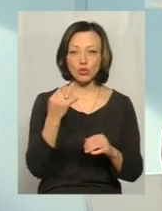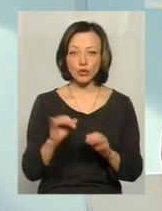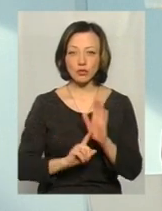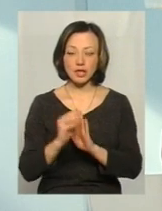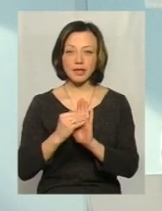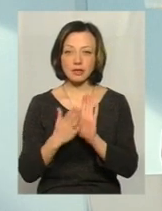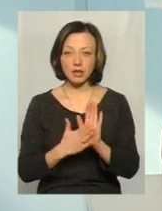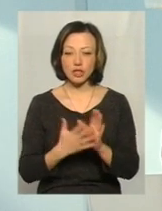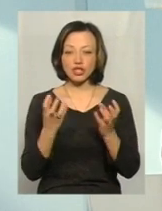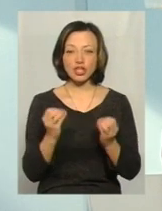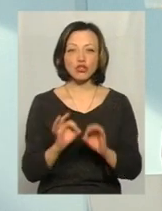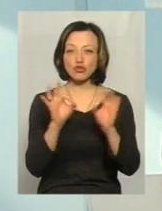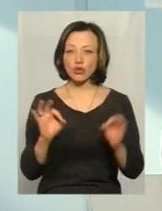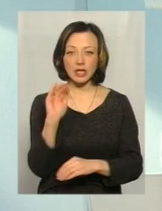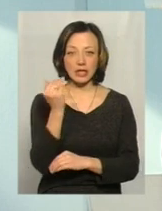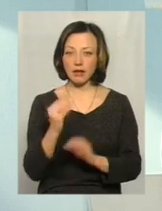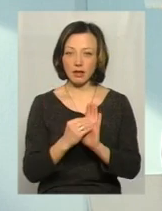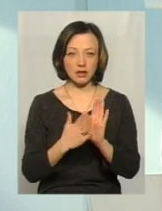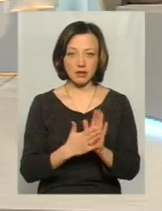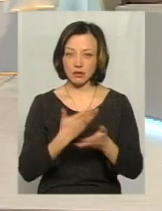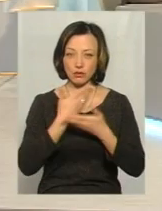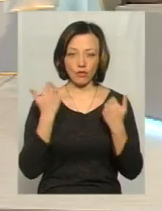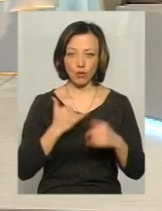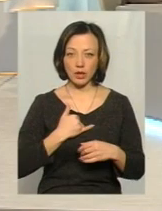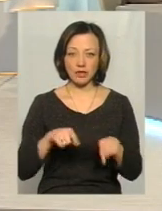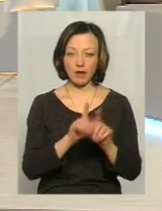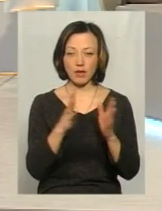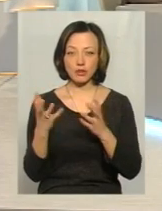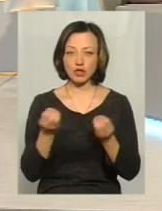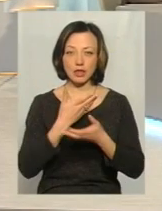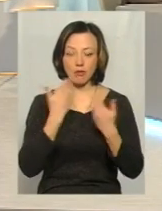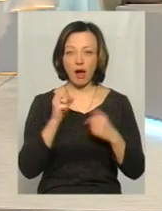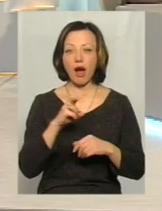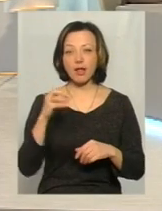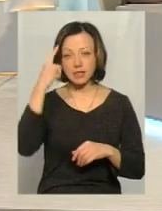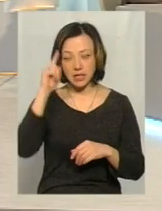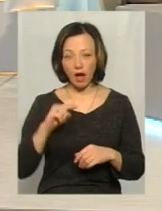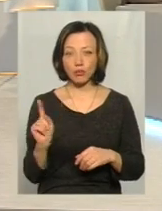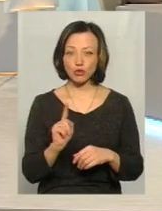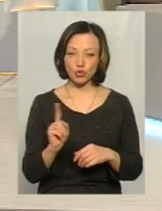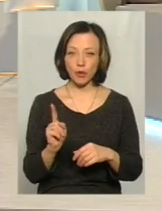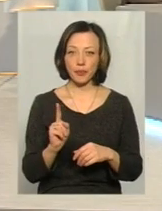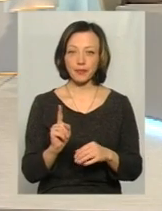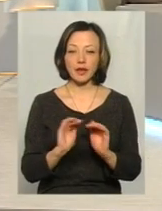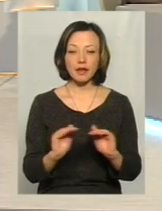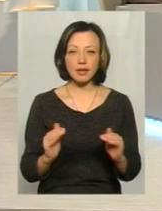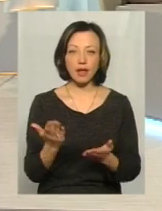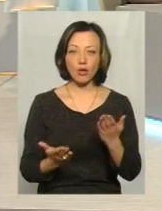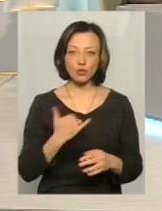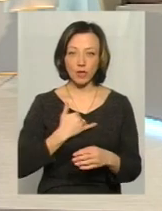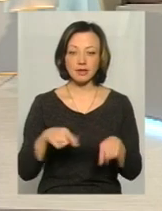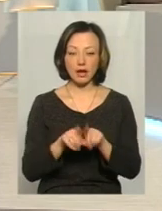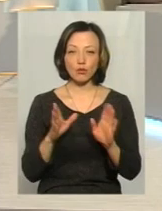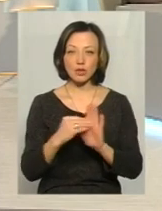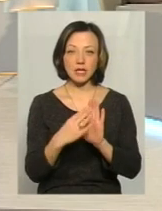розпочалась реєстрація, ми ще жодної такої дитини не зареєстрували. У нас таких випадків ще немає. Але ми знаємо, що діти, якщо в нас такі